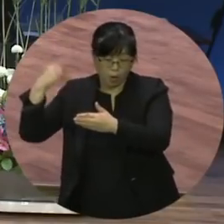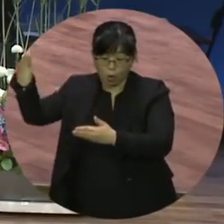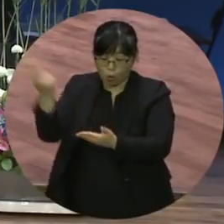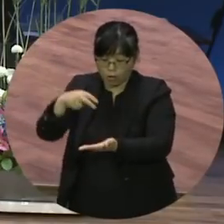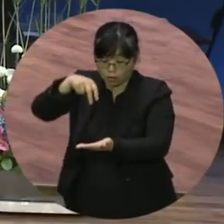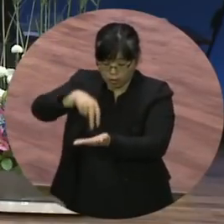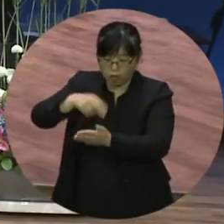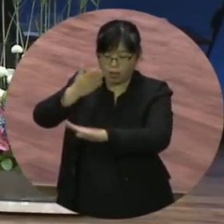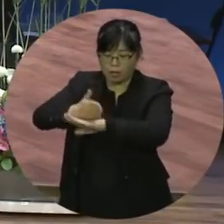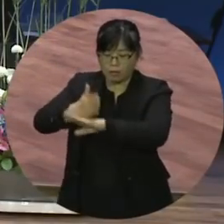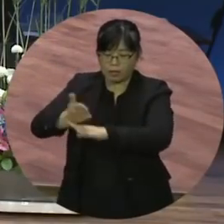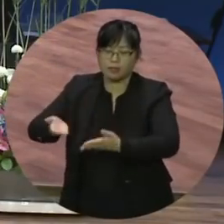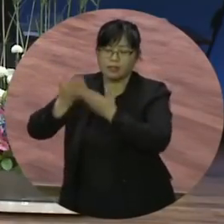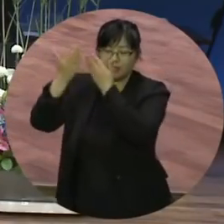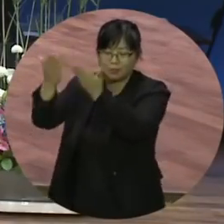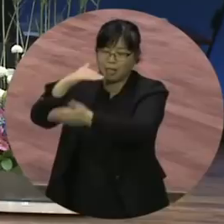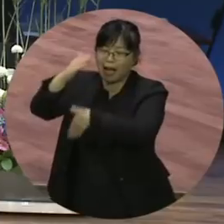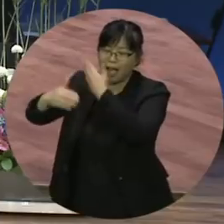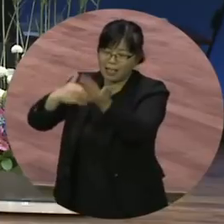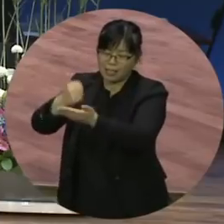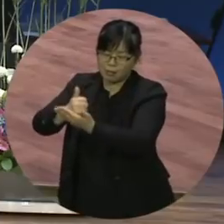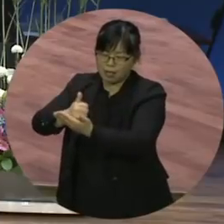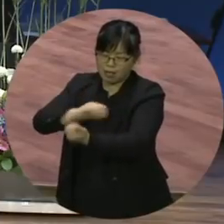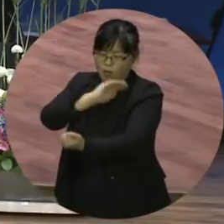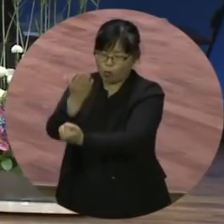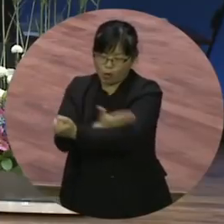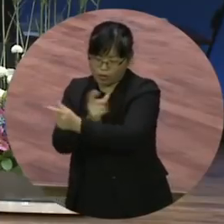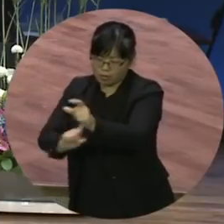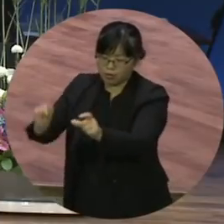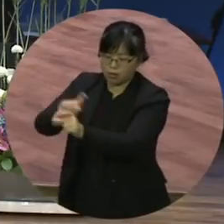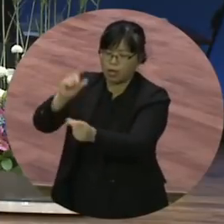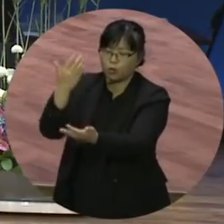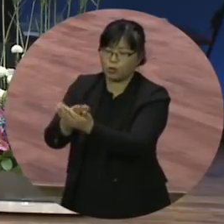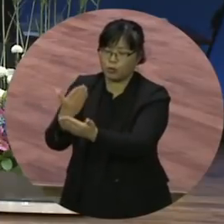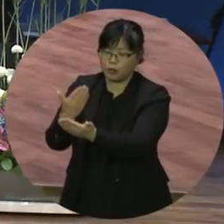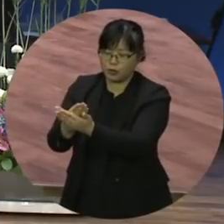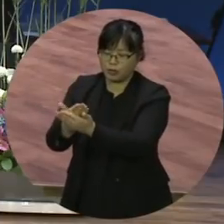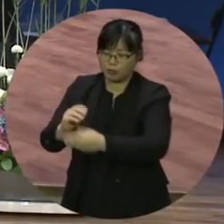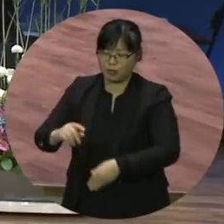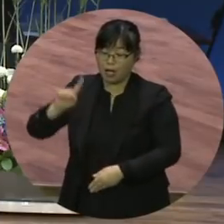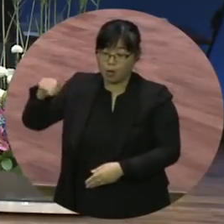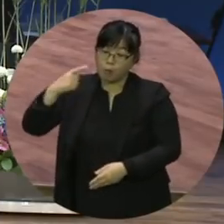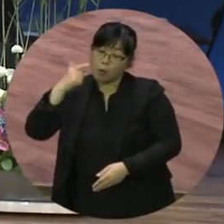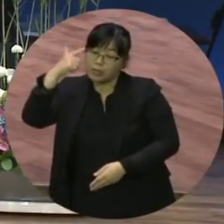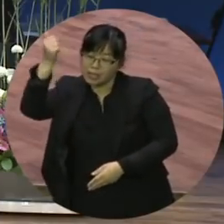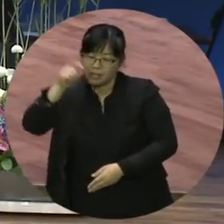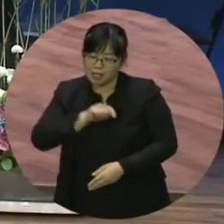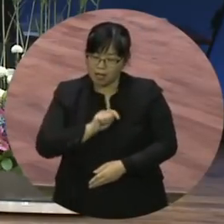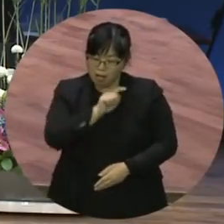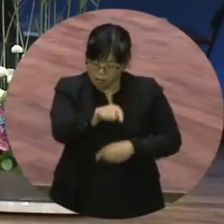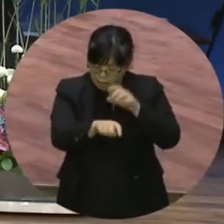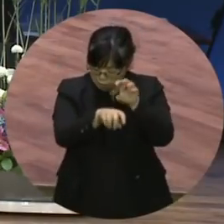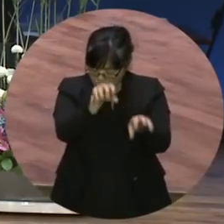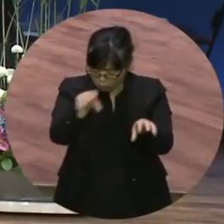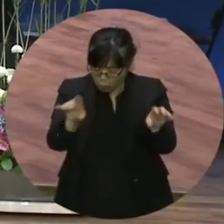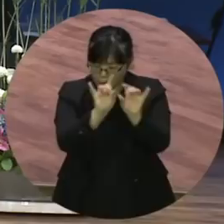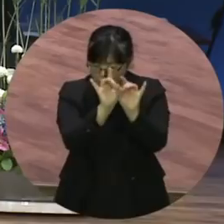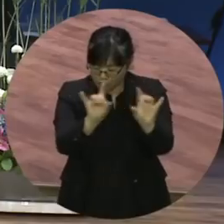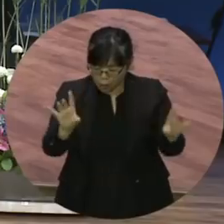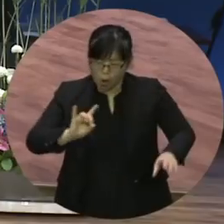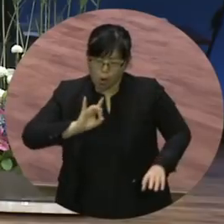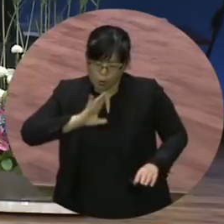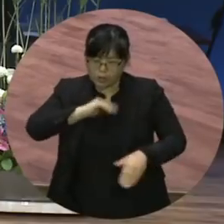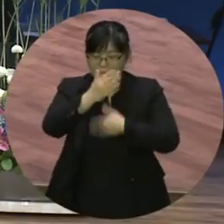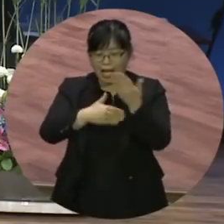성령의 충만함과 하나님의 권능을 더하여 주시옵소서. 가시는 곳마다 오직 하나님의 뜻만이 나타나고 오직